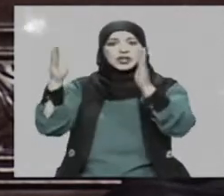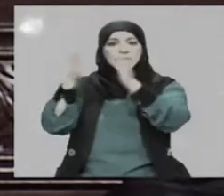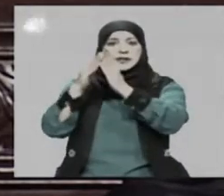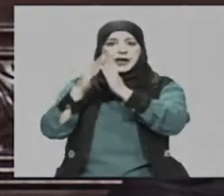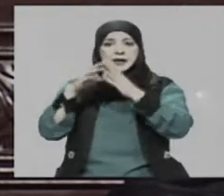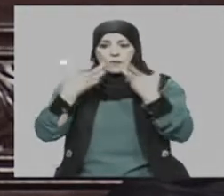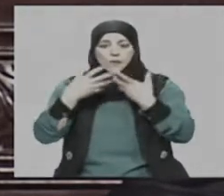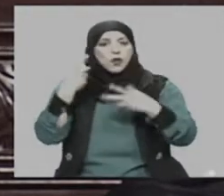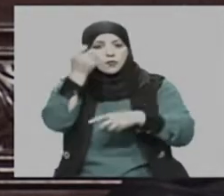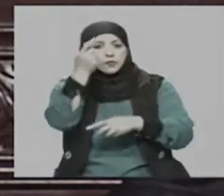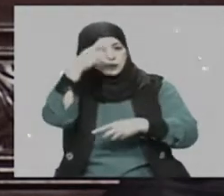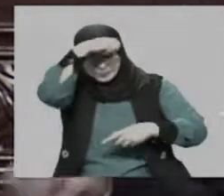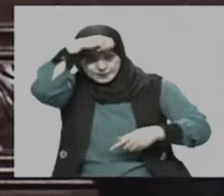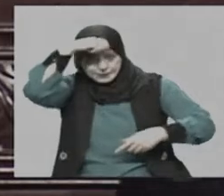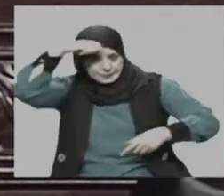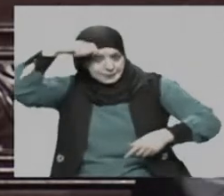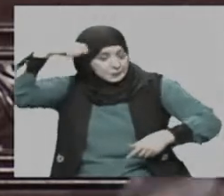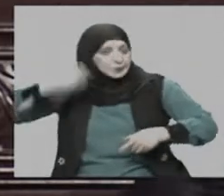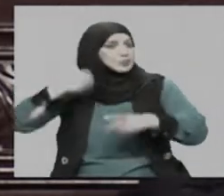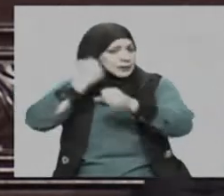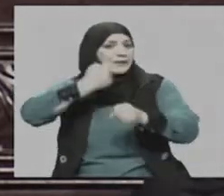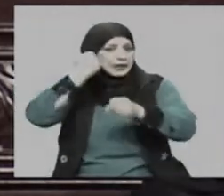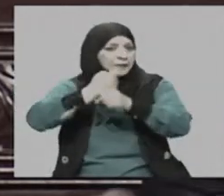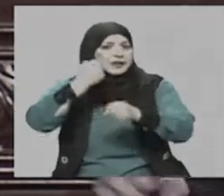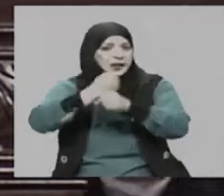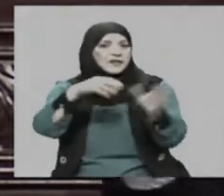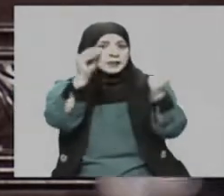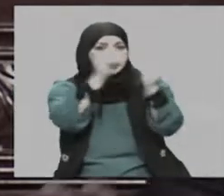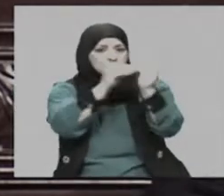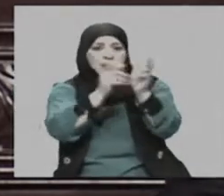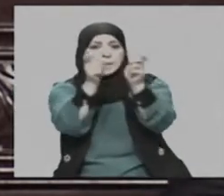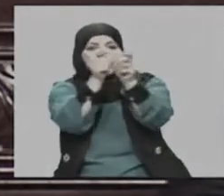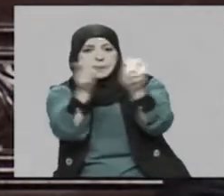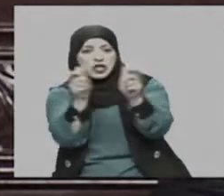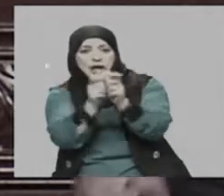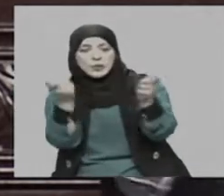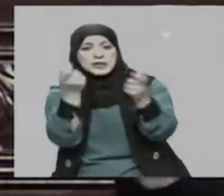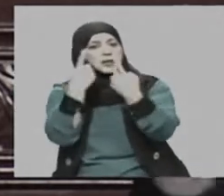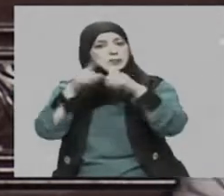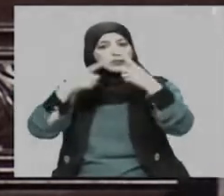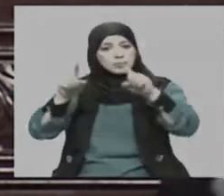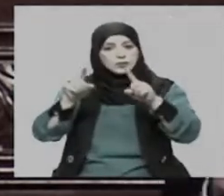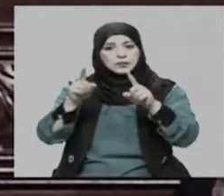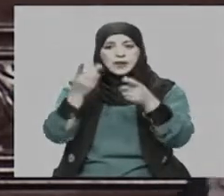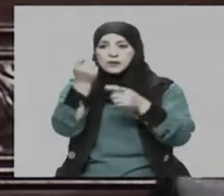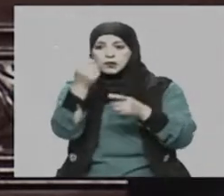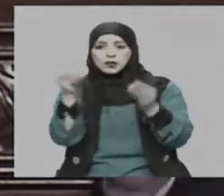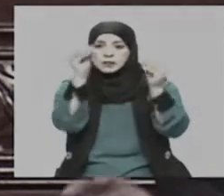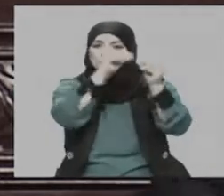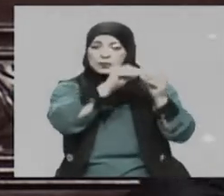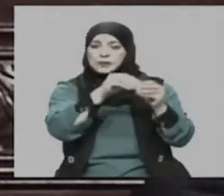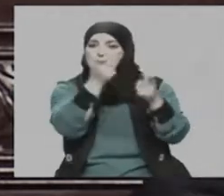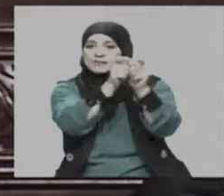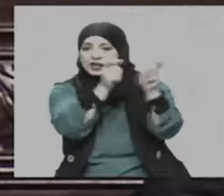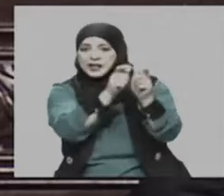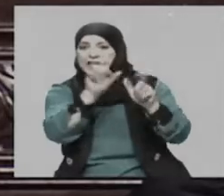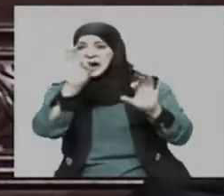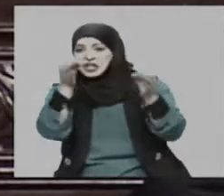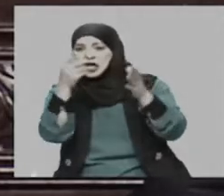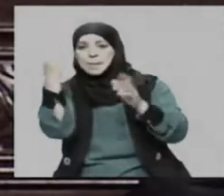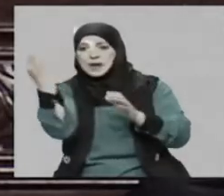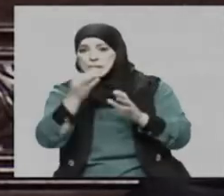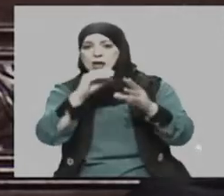تستثمرهم فلوسها اللي لمتهم بعرقش بينها وتحطوا في مشاريع تحطوا شوية 10% 20%